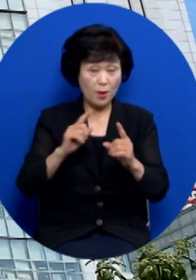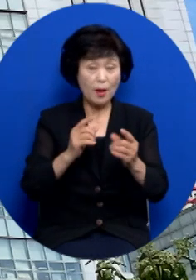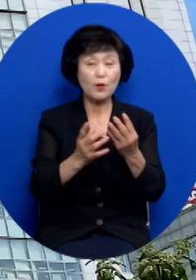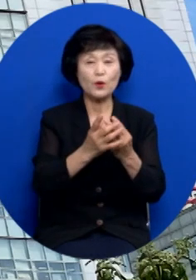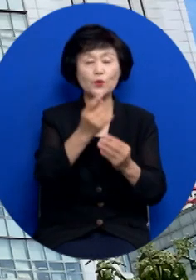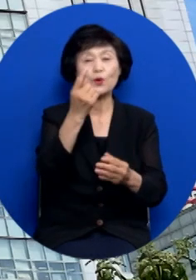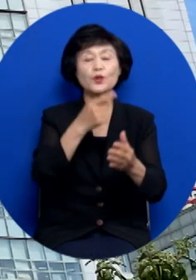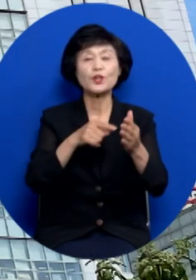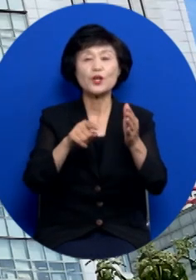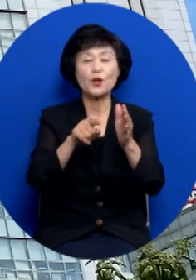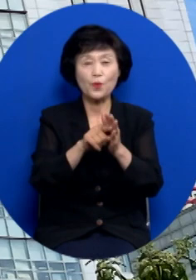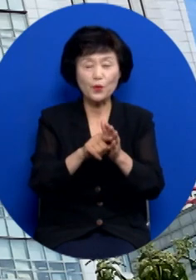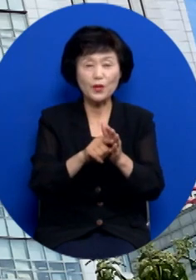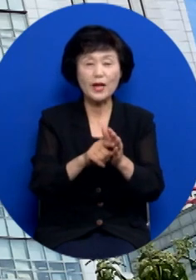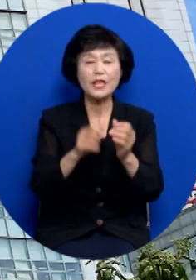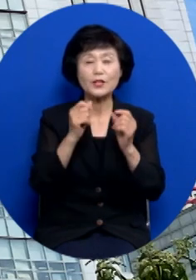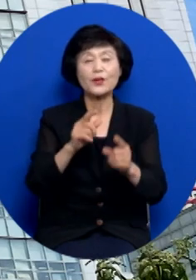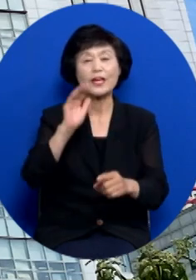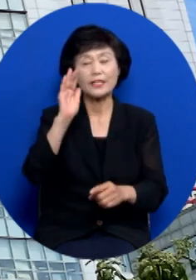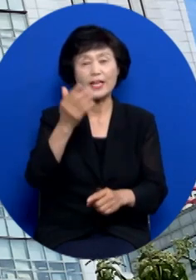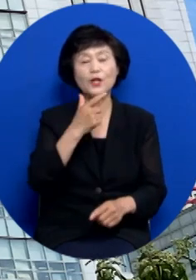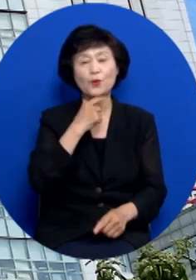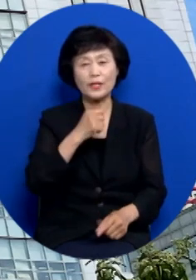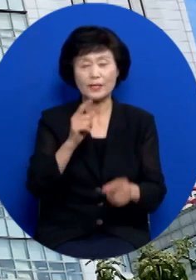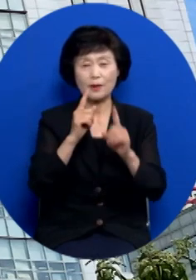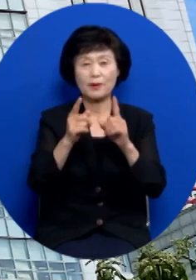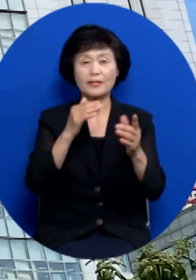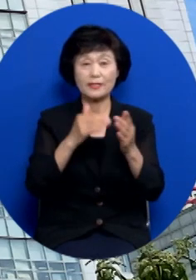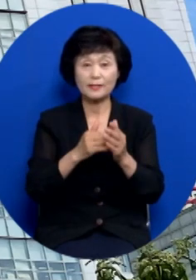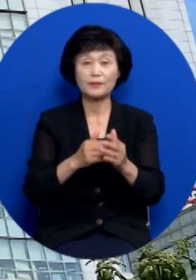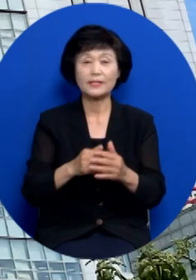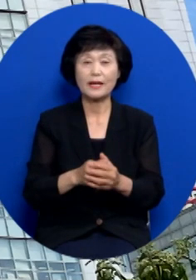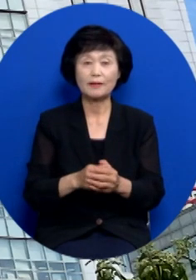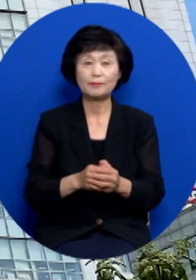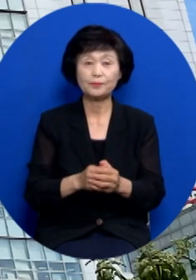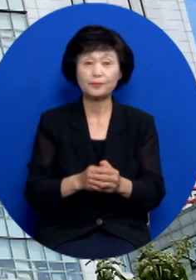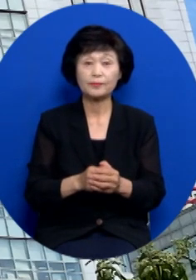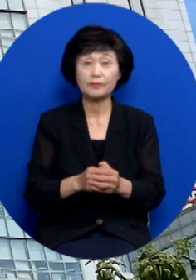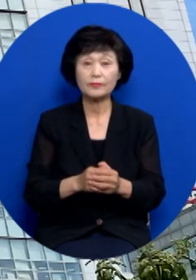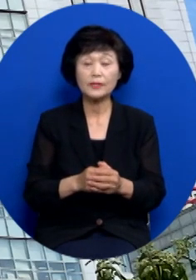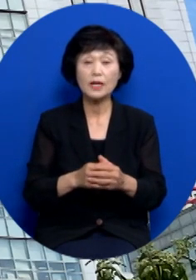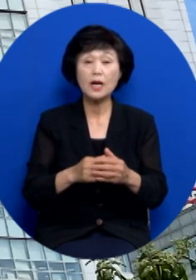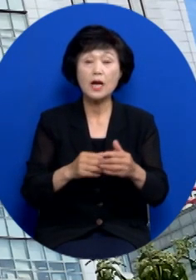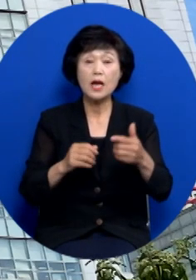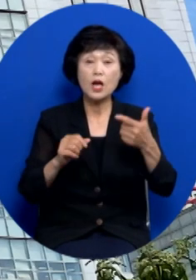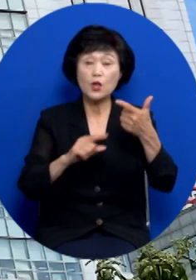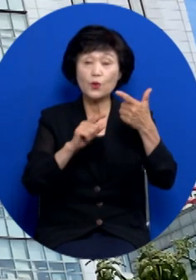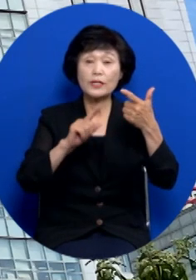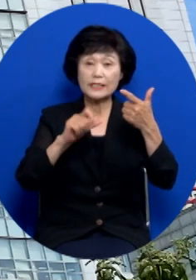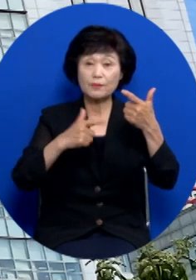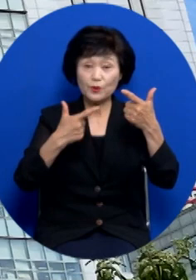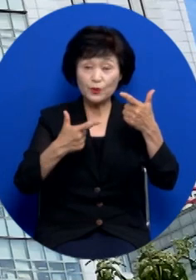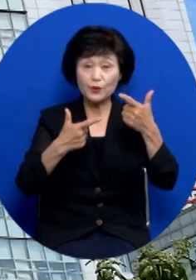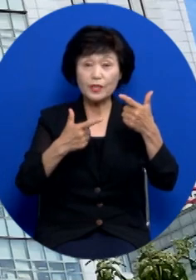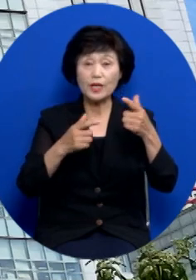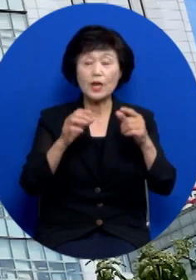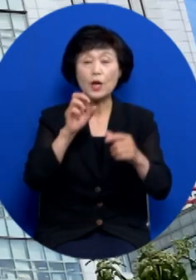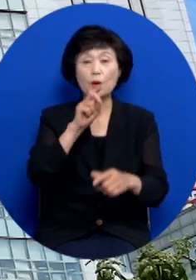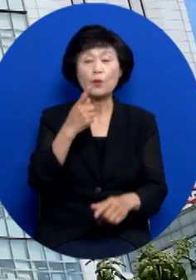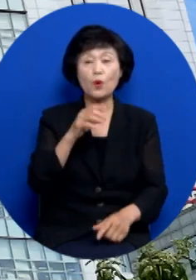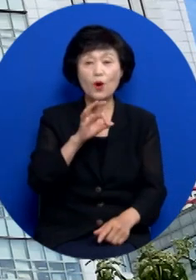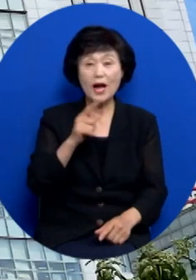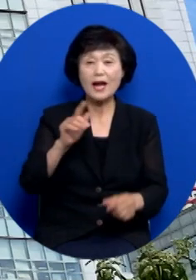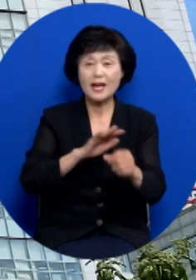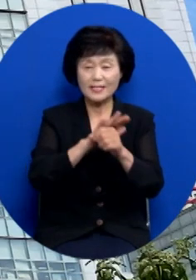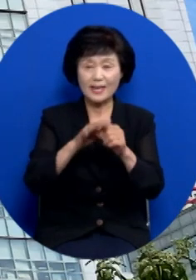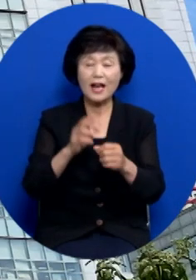위한 마중물이 되길 소망한다고 전했습니다 월드 휴먼브리지가 오늘 16일 임산부들을 위한 모아 사랑 음악회를